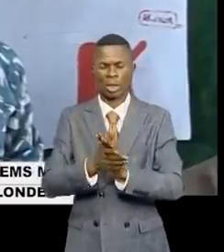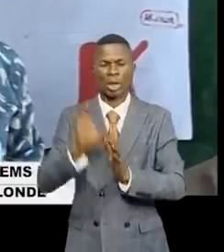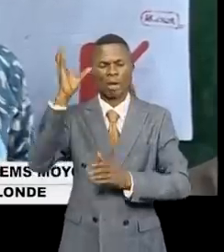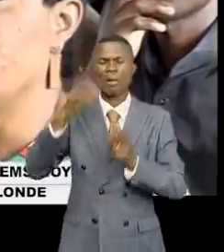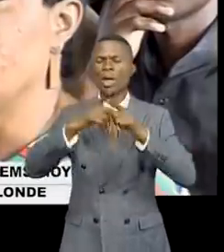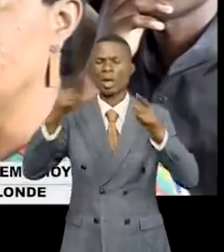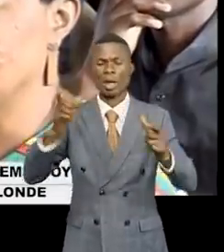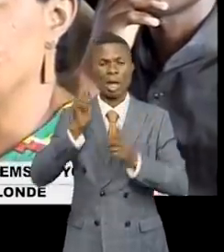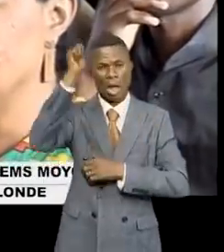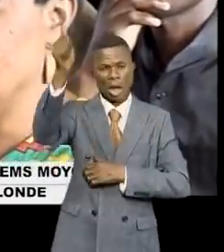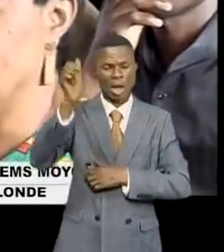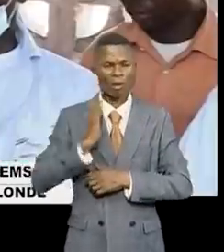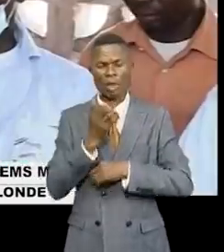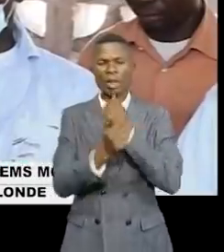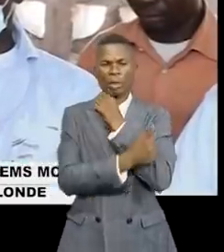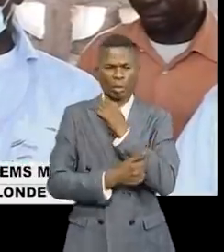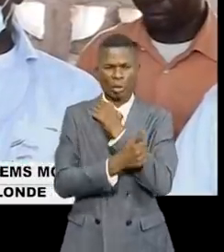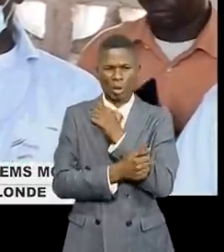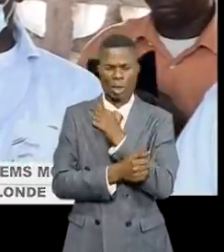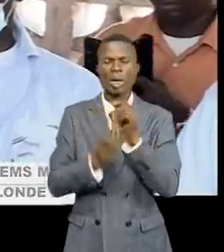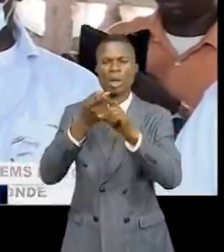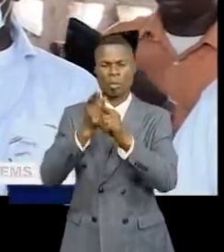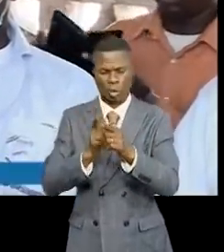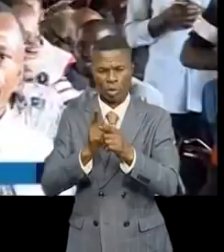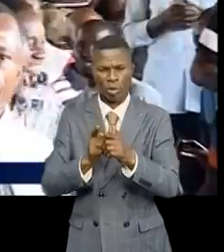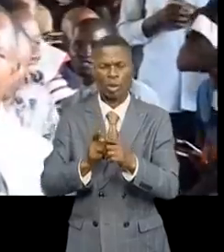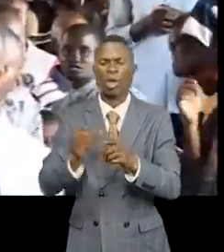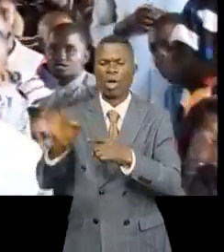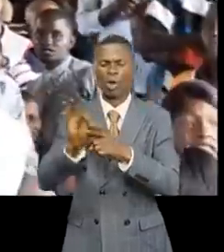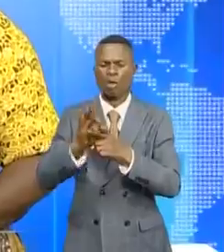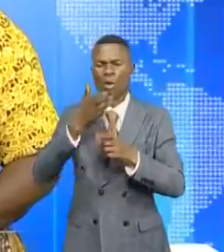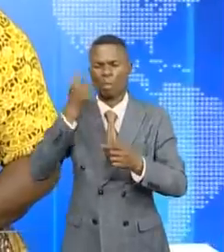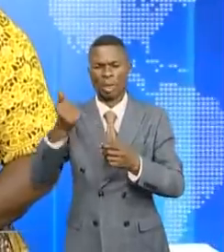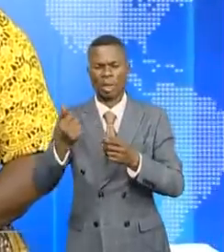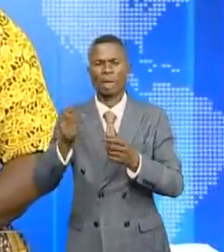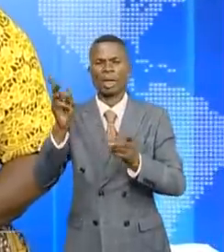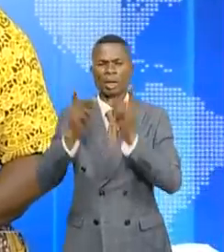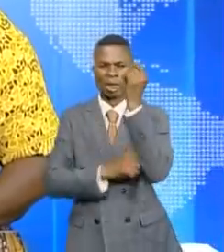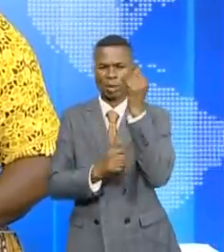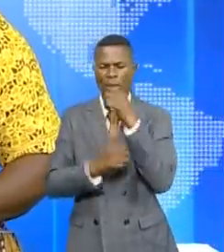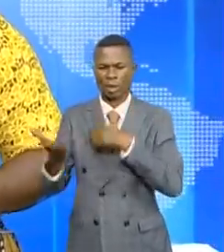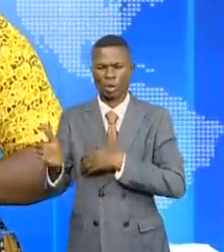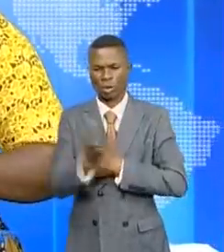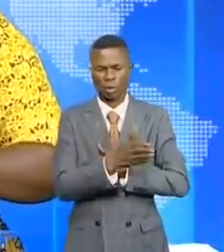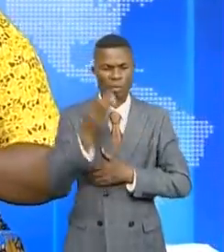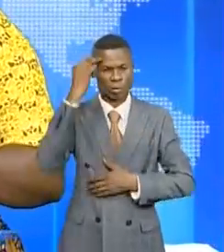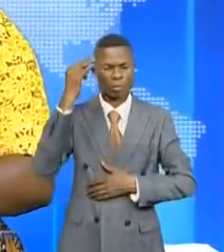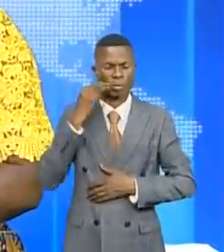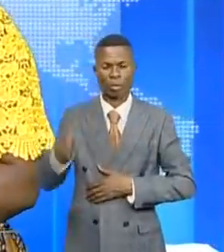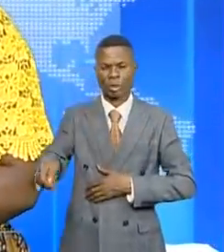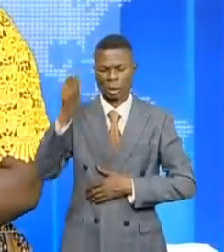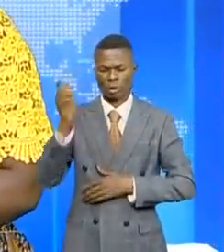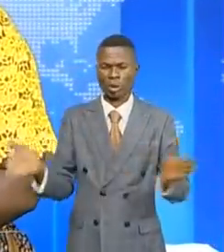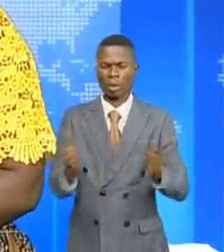village, l'avenir de la RDC dépend également d'une bonne formation de ses élites. Et puis le ministre des Pêches et